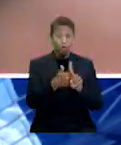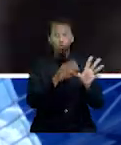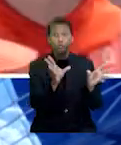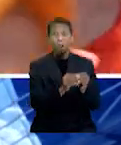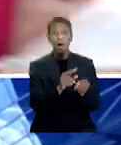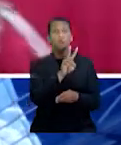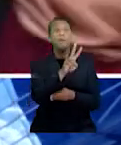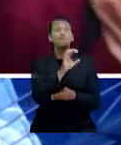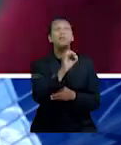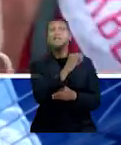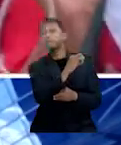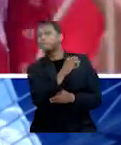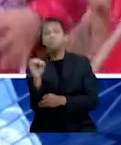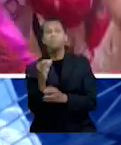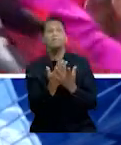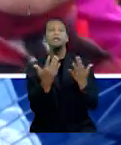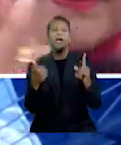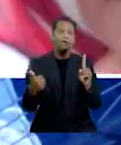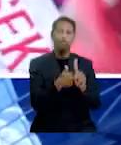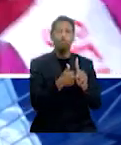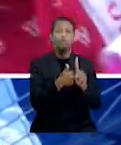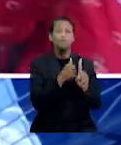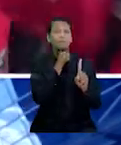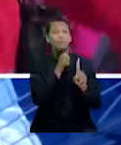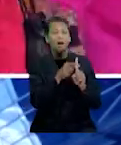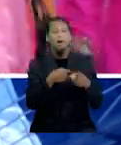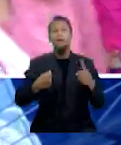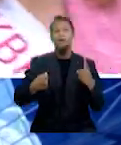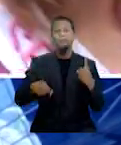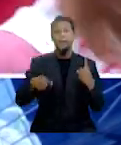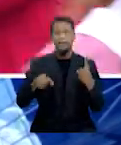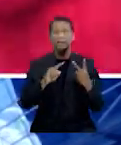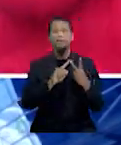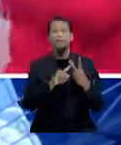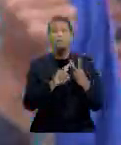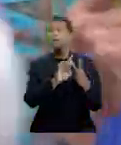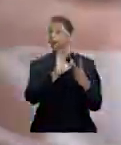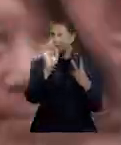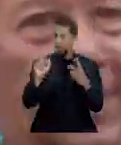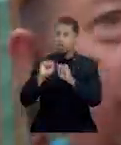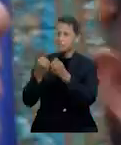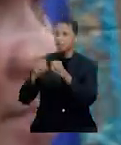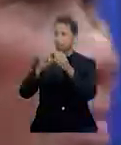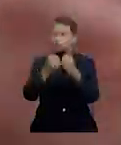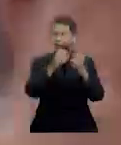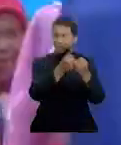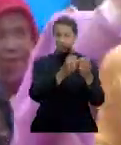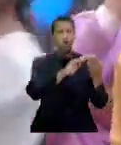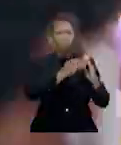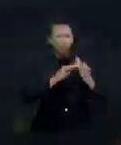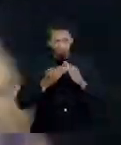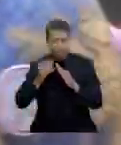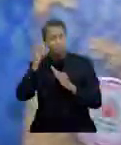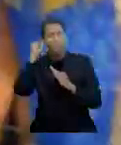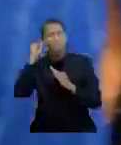masyarakat yang terdiri dari sejumlah kementerian bersamaan dengan sejumlah organisasi dan juga komunitas kewanitaan di